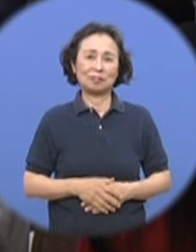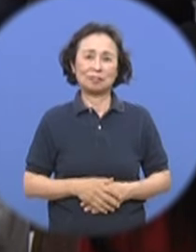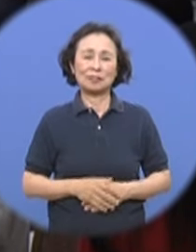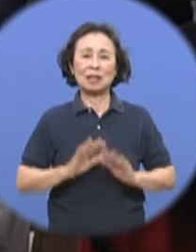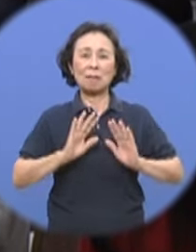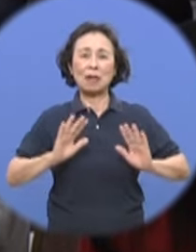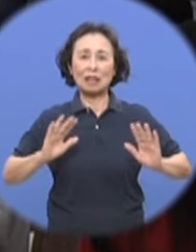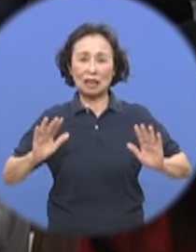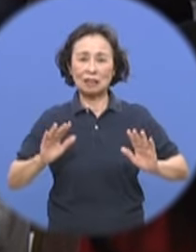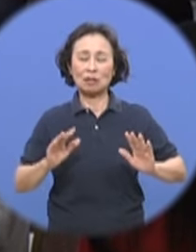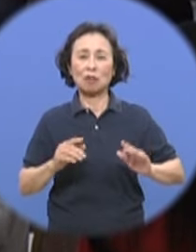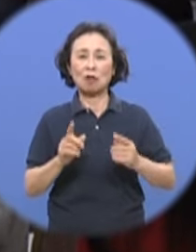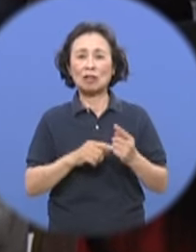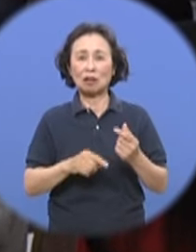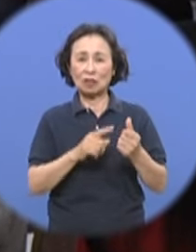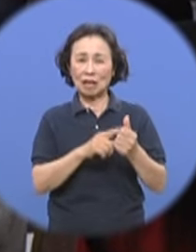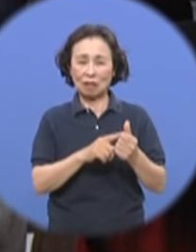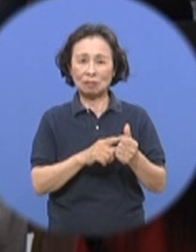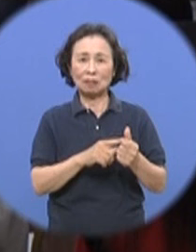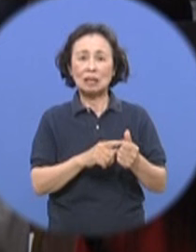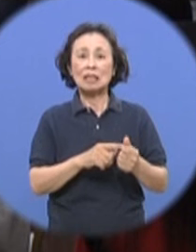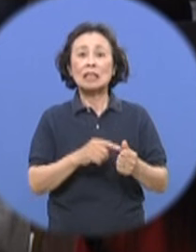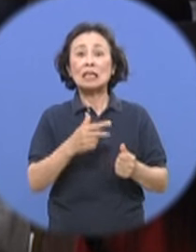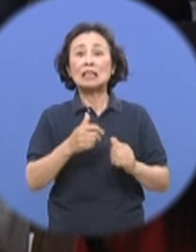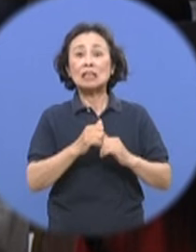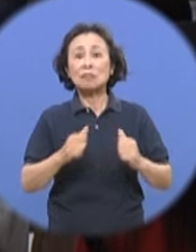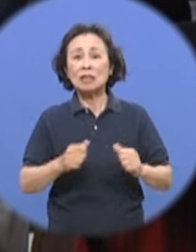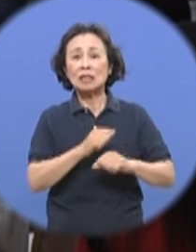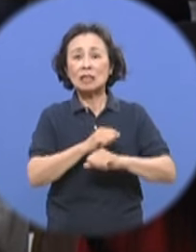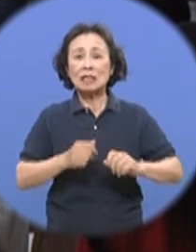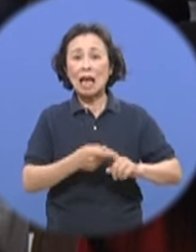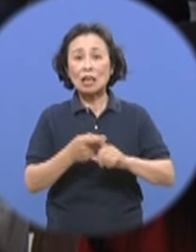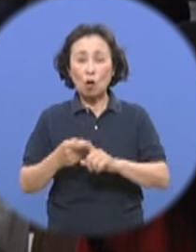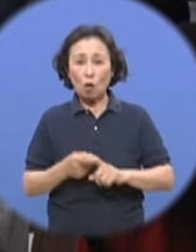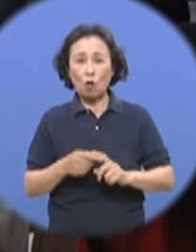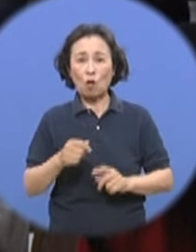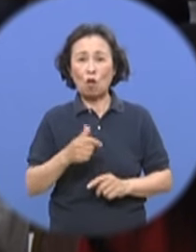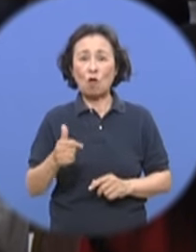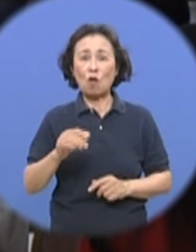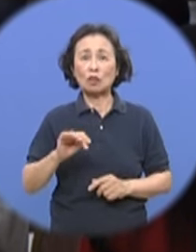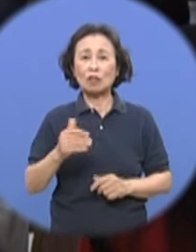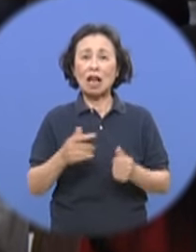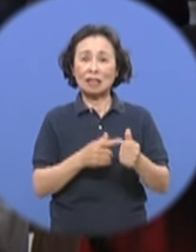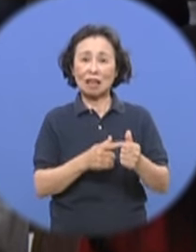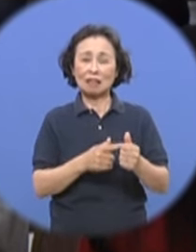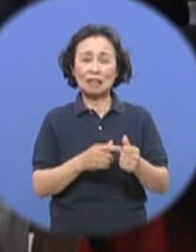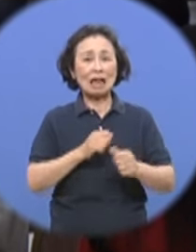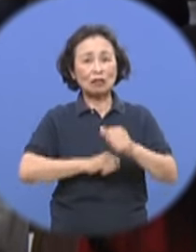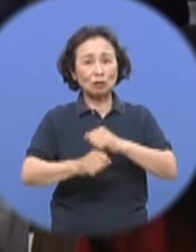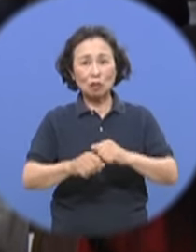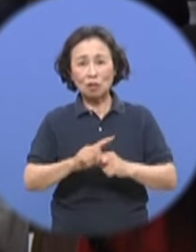パネリストの一人、和歌山市民生協の大塚さんに活動について伺いました。